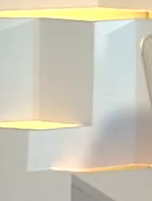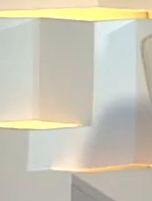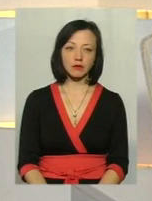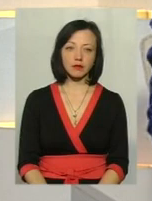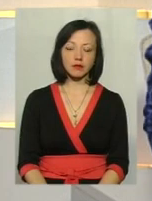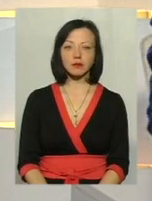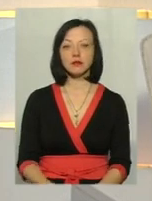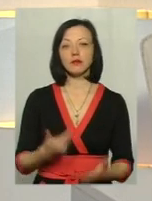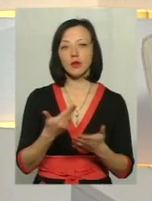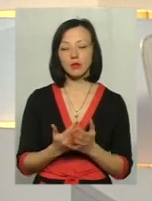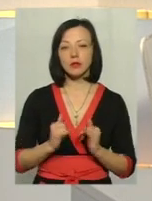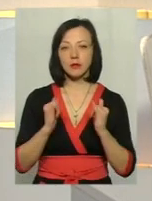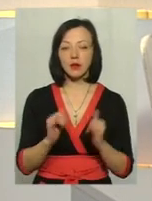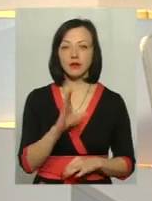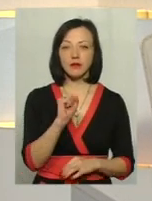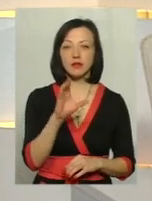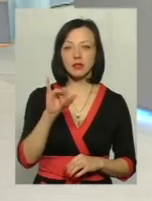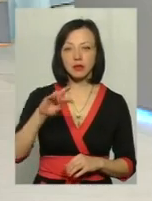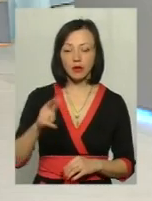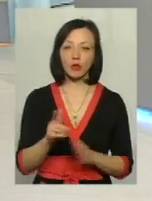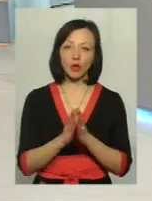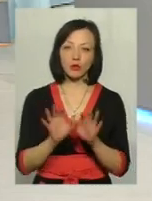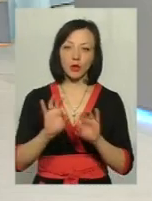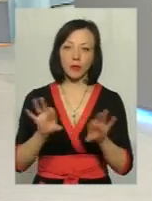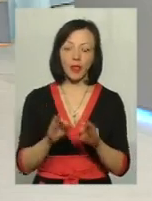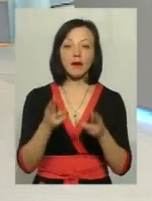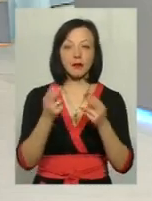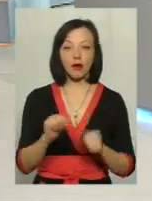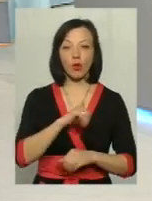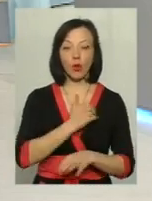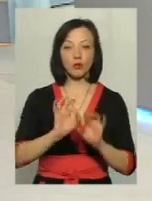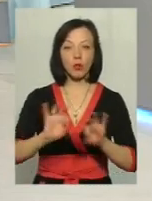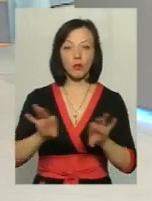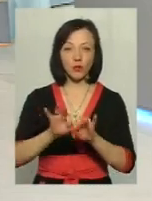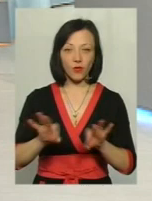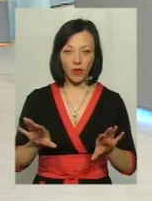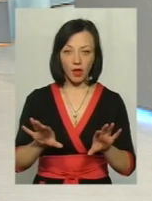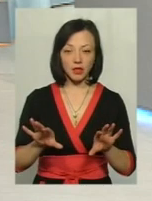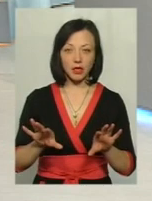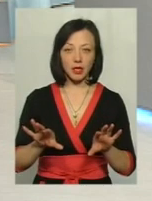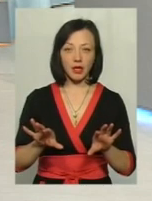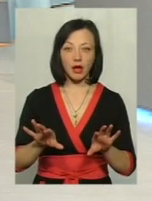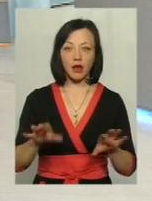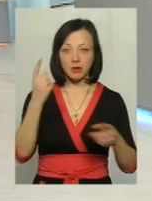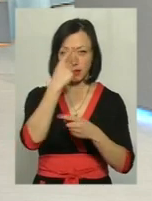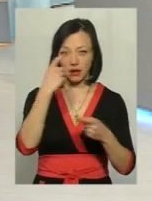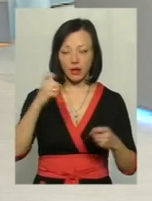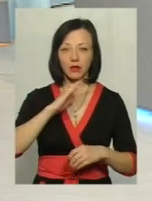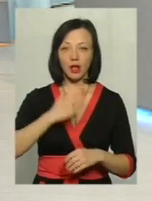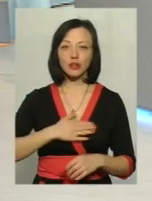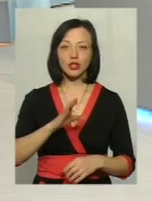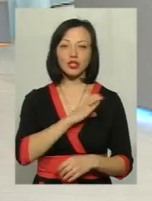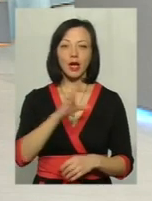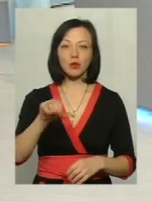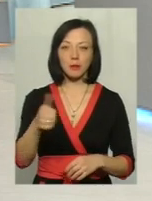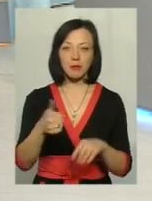Отже, пане Василю, прошу вас прокоментувати. Так, хочу прокоментувати тезу нашого щедрого